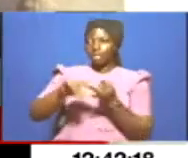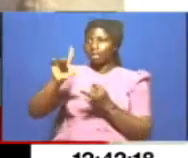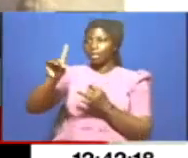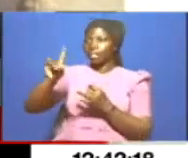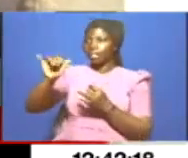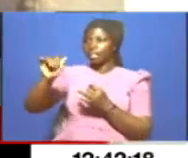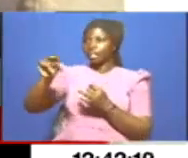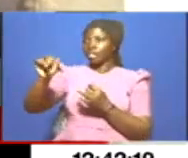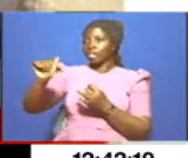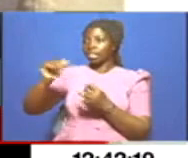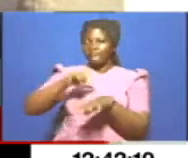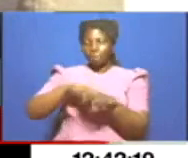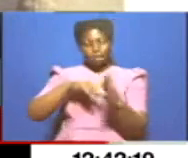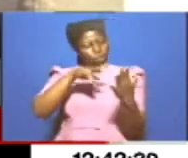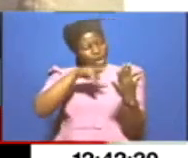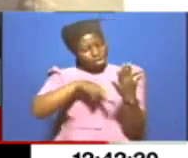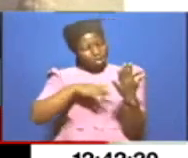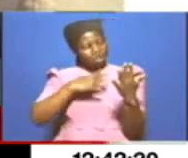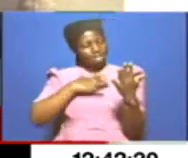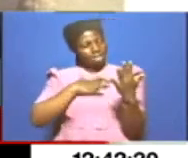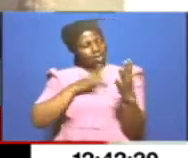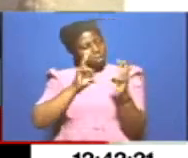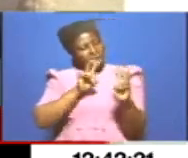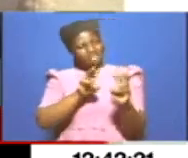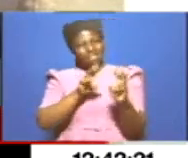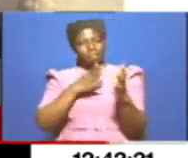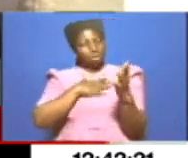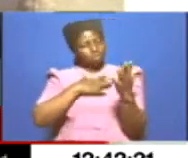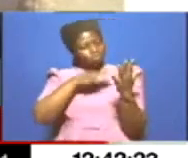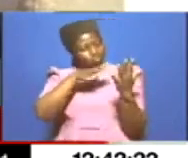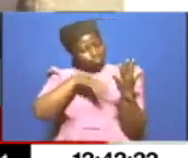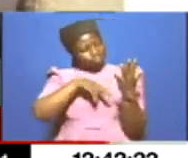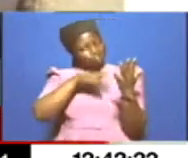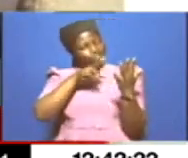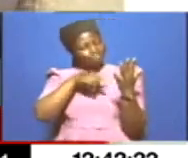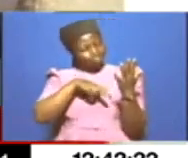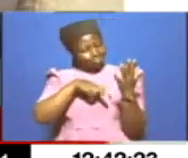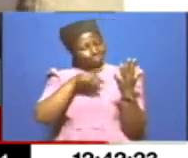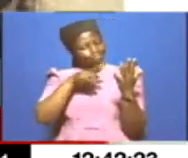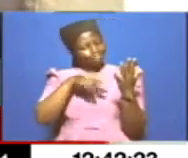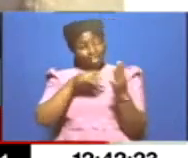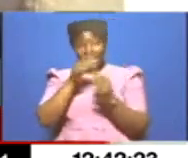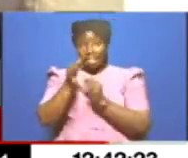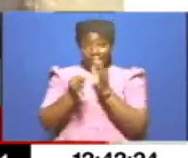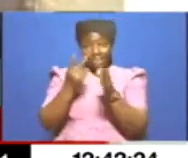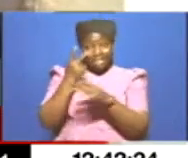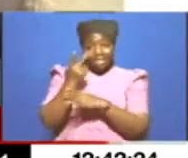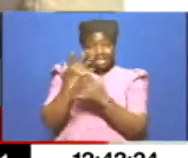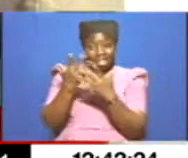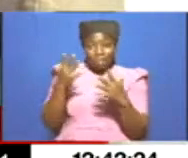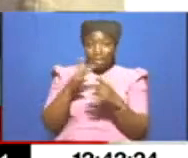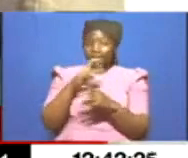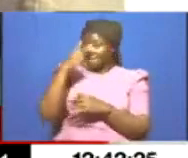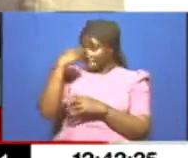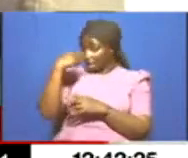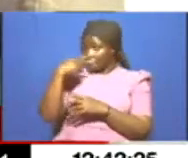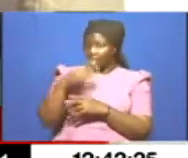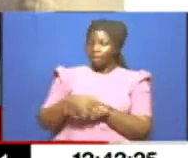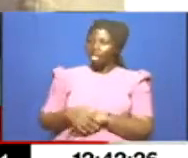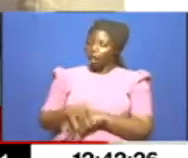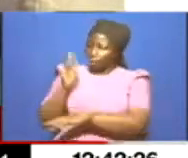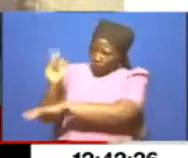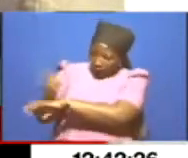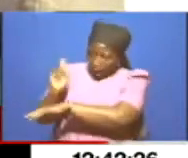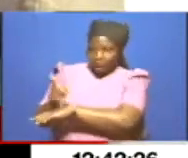wakiangalia huwa naona tu na naendelea kufuata kile wanaangalia. So nikiona kitu suspicious huwa na wakoshen. Number 2, unapoongea na